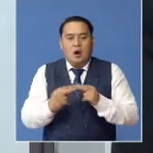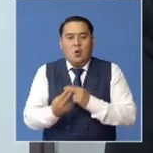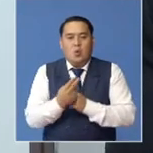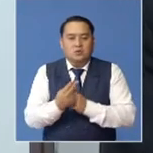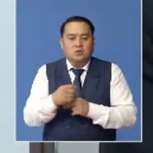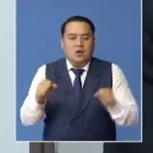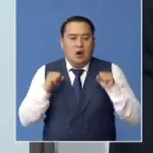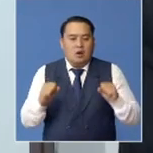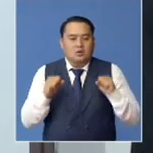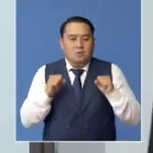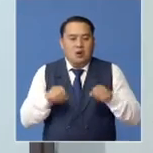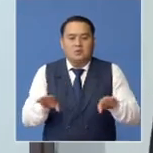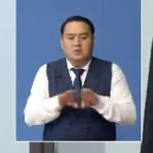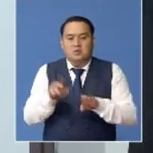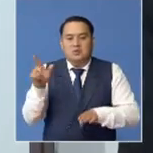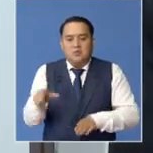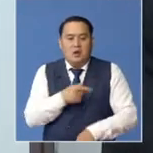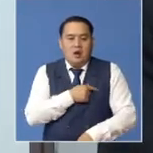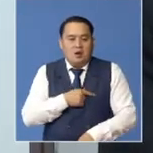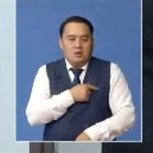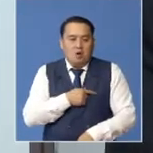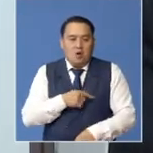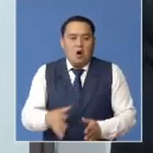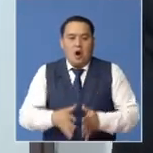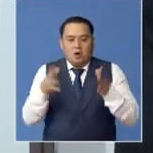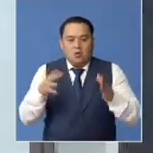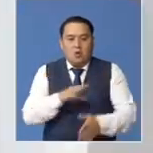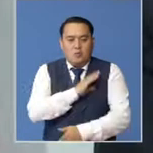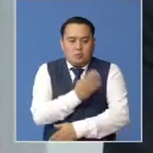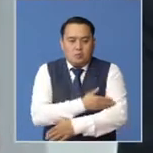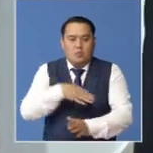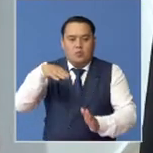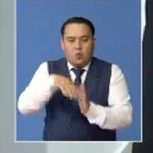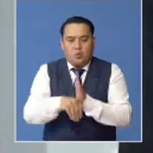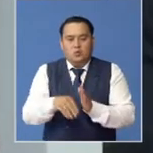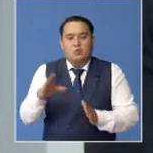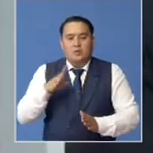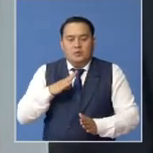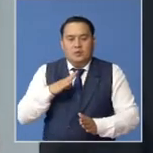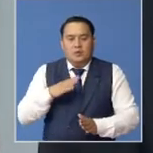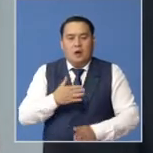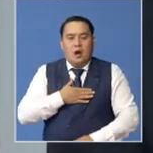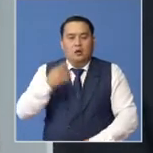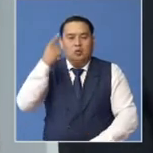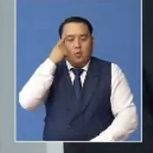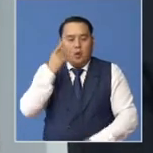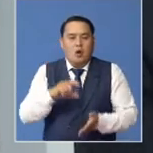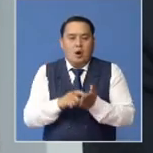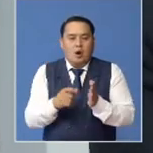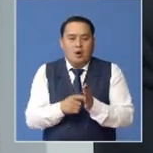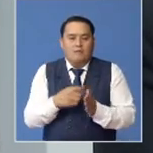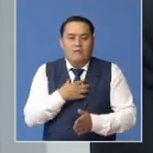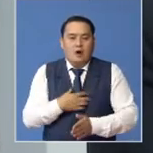как спортсмен, как тренер внес огромный вклад. Я думаю, что эта аудитория будет